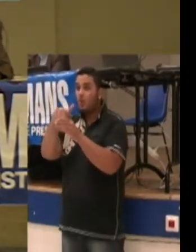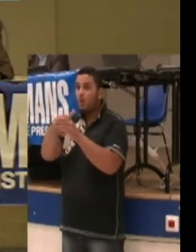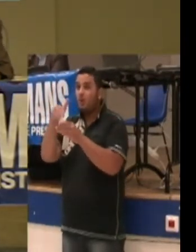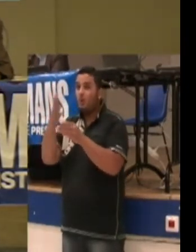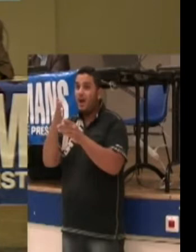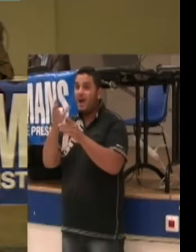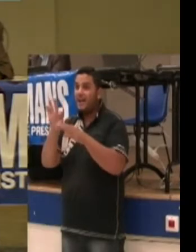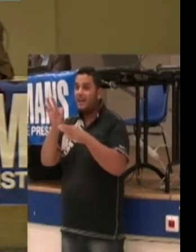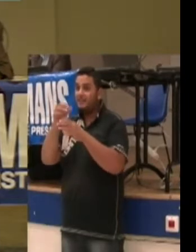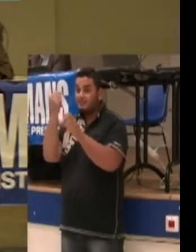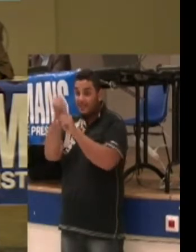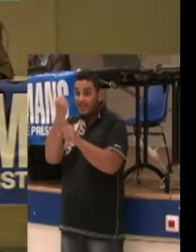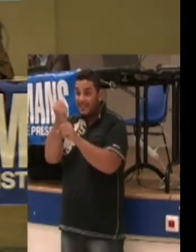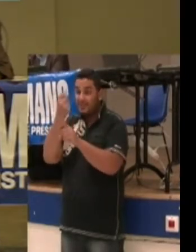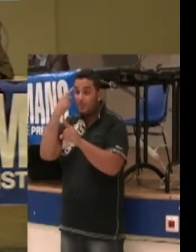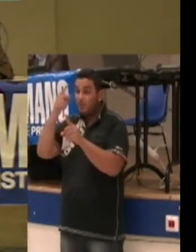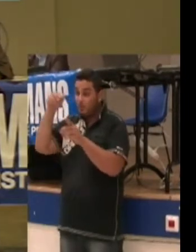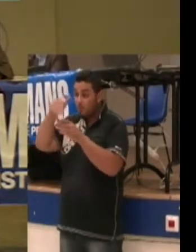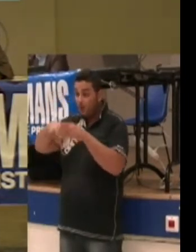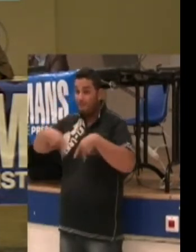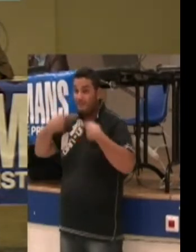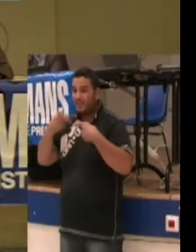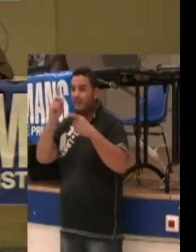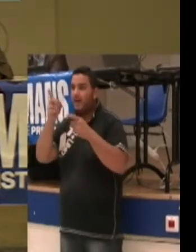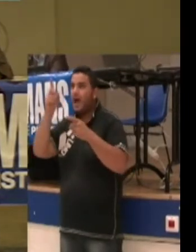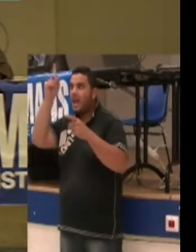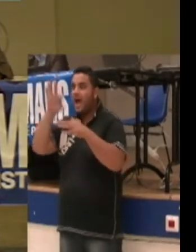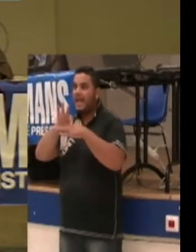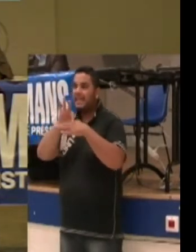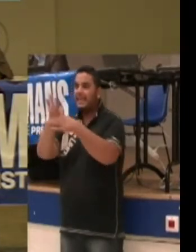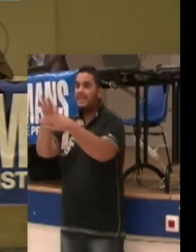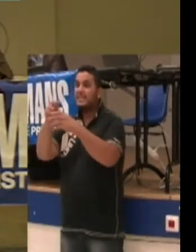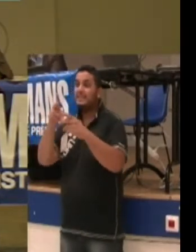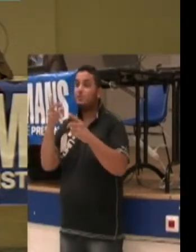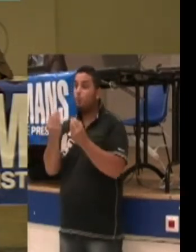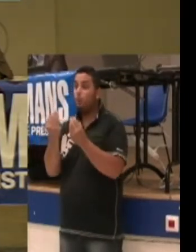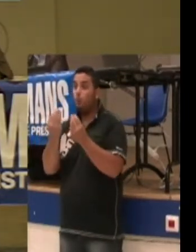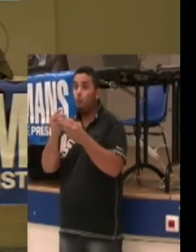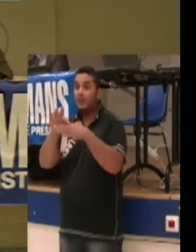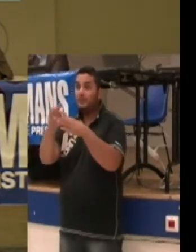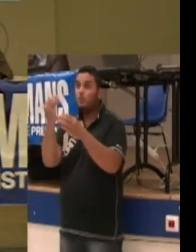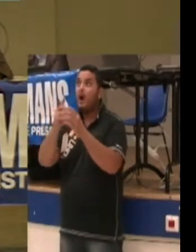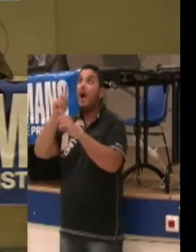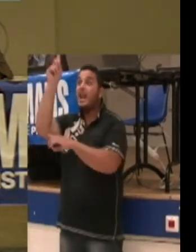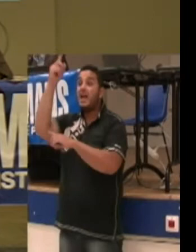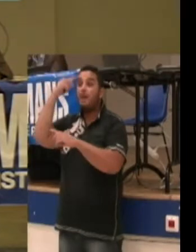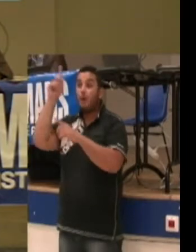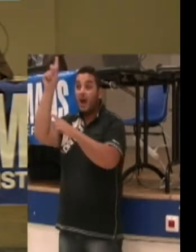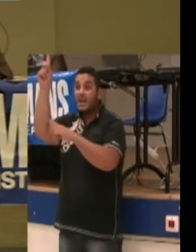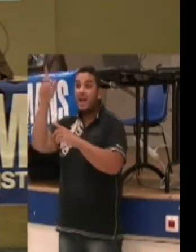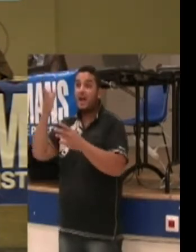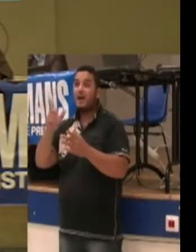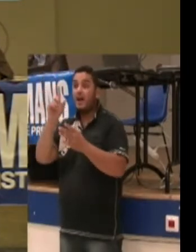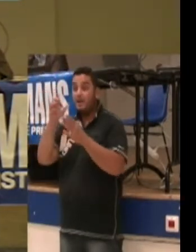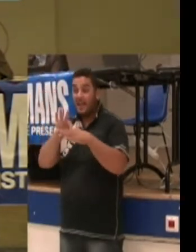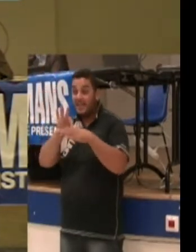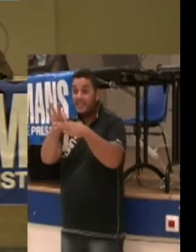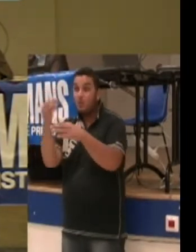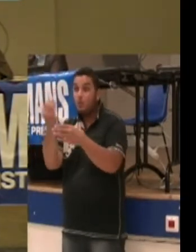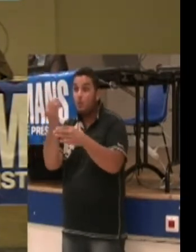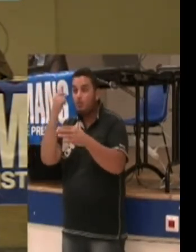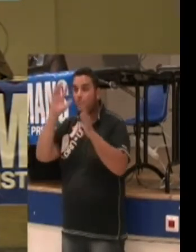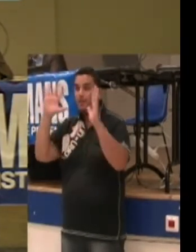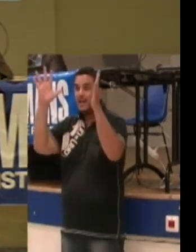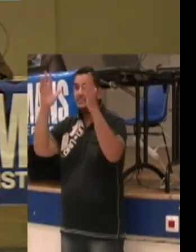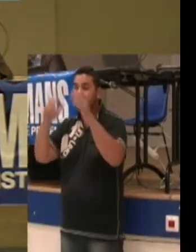on va les guider. On va les guider vers quoi? Vers qui? Vers Allah subhanahu wa ta'ala. On va les guider, il y en a qui disent vers Allah, il y en a qui disent vers le paradis. Alors,